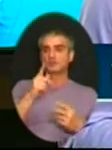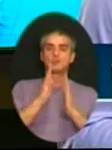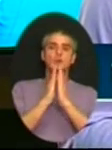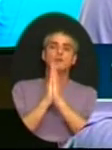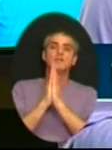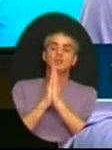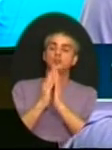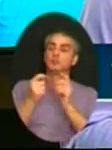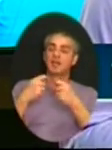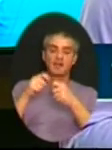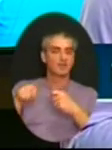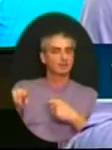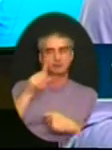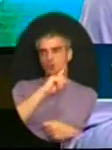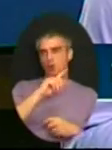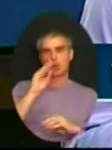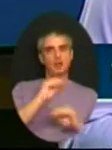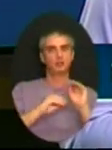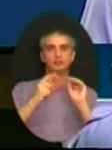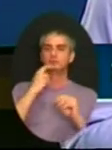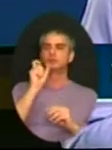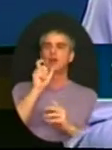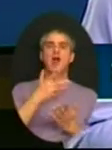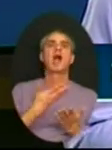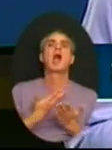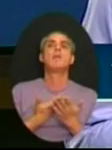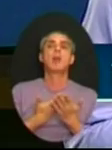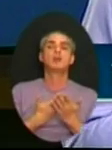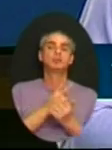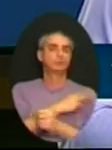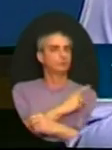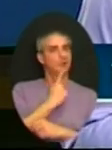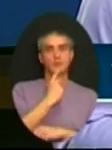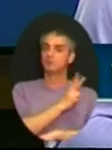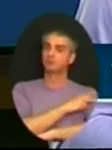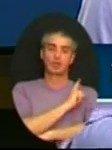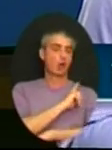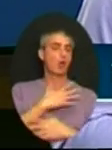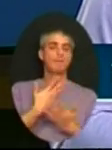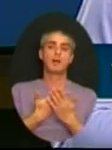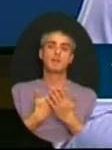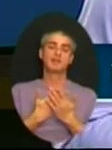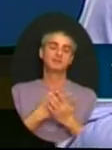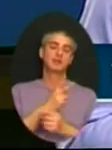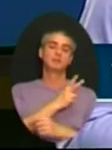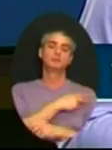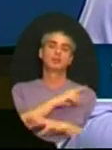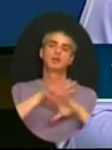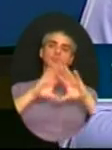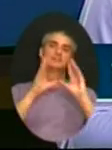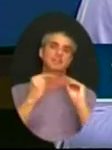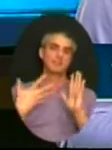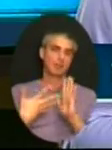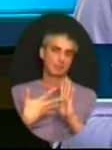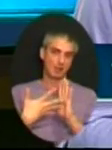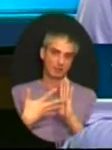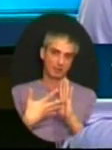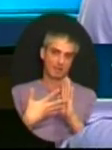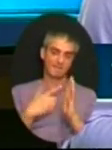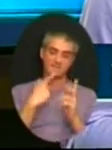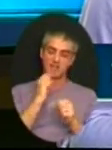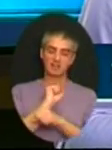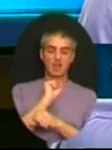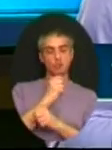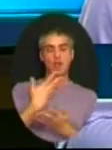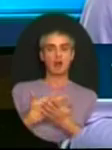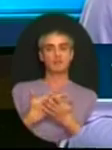מבקש מנבחרי הציבור לא להשתמש במילה המלצות המשטרה. המשטרה לא ממליצה, המשטרה מסכמת חקירה, והטיעון